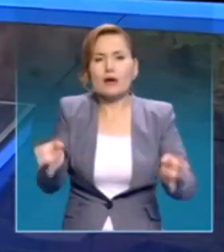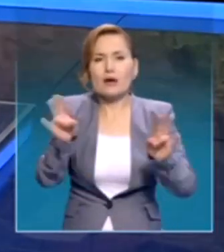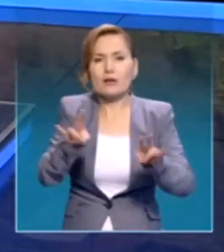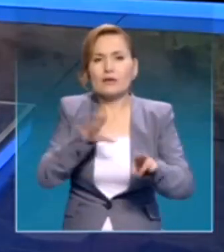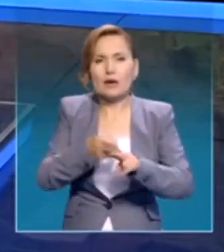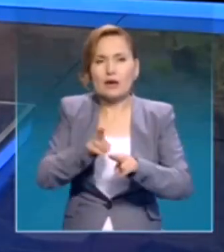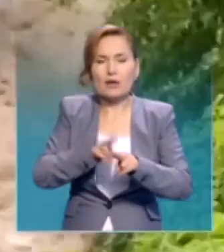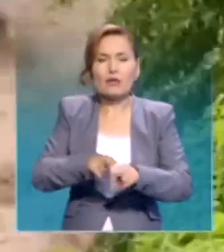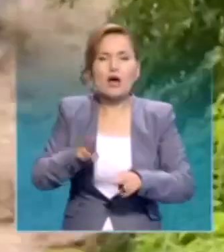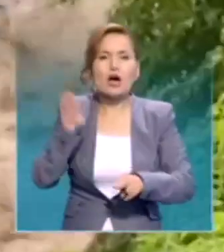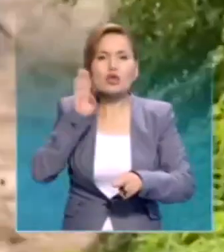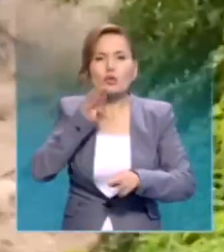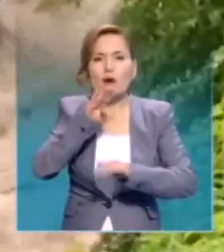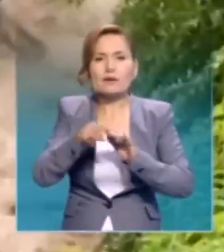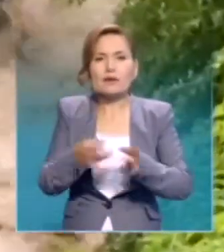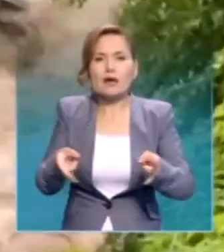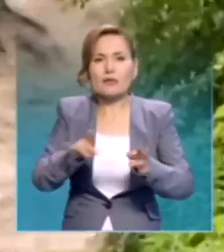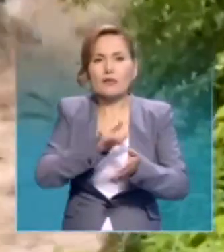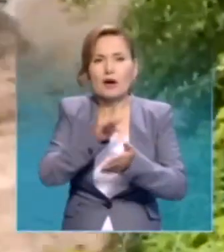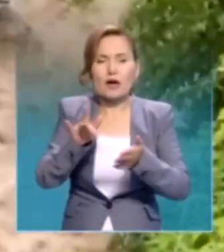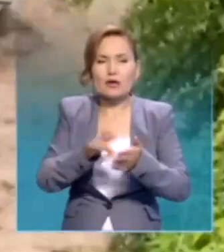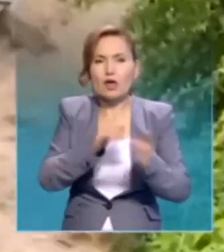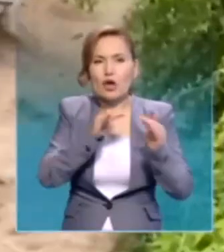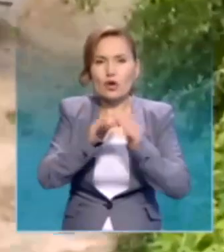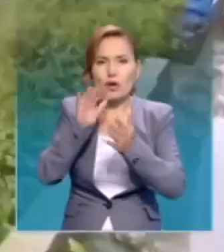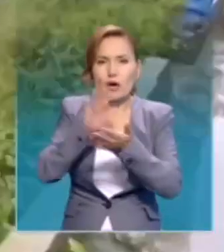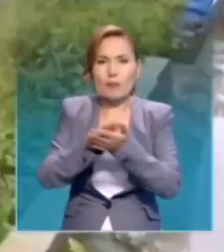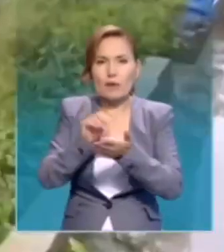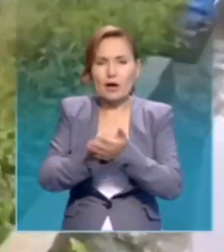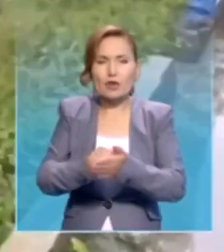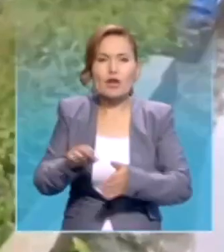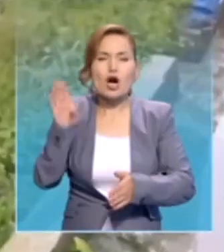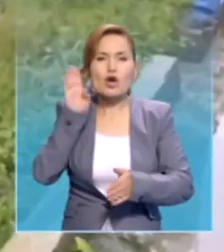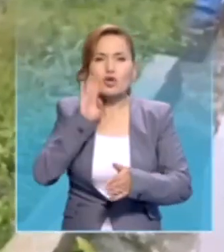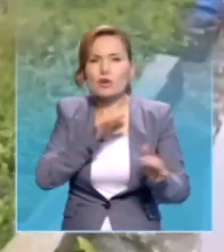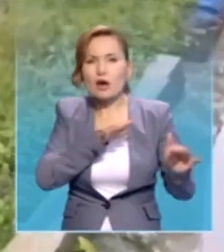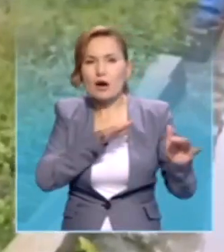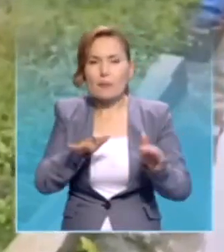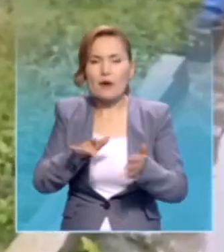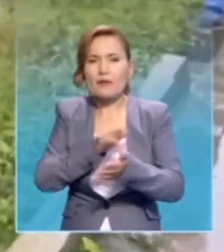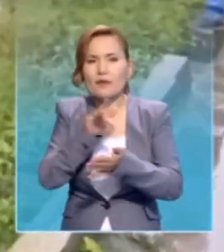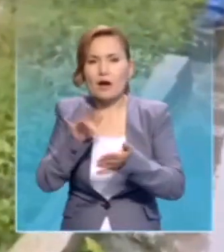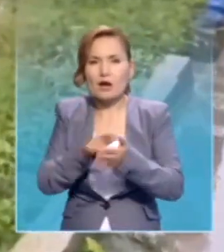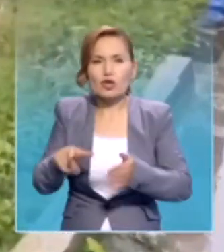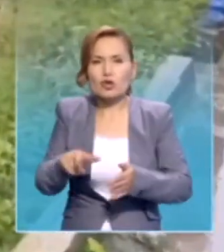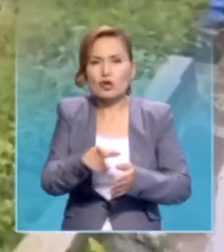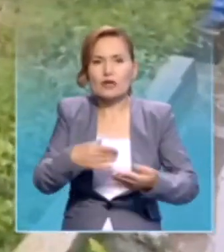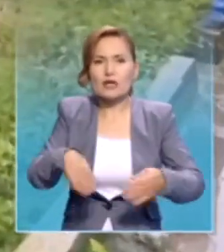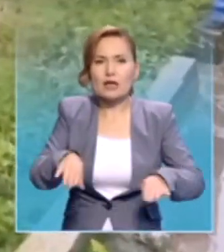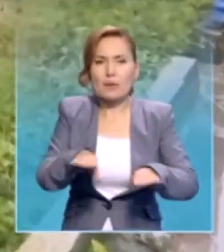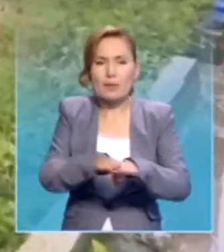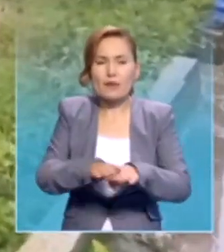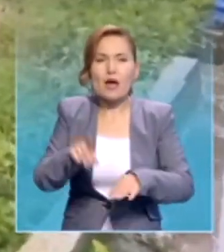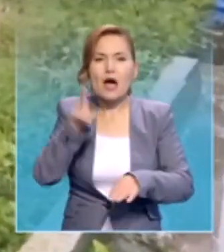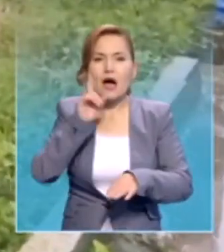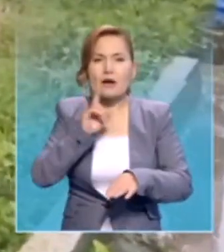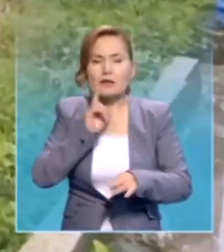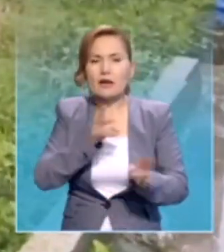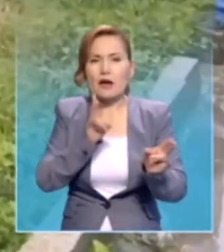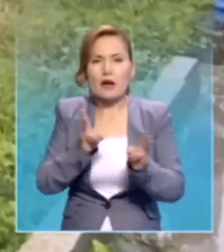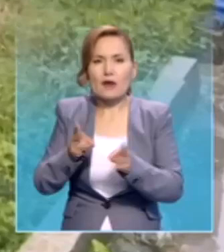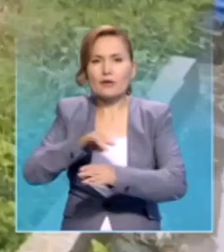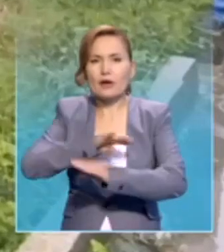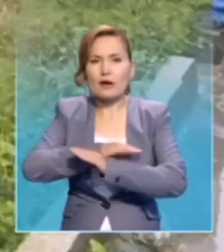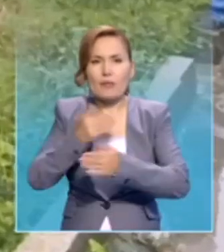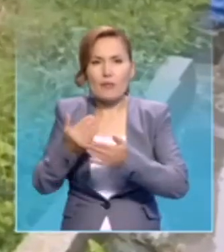қалды. Су басқан қалаларда көп қабатты үйлер қираған, сондай-ақ су шайып кеткен бірқатар қала аралық тас жол жабылды. Әзірге қаза тапқандар туралы